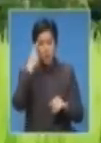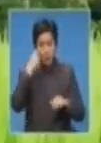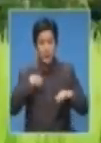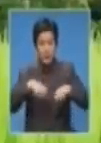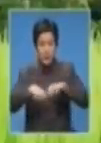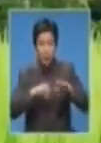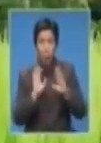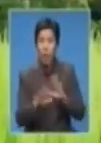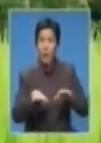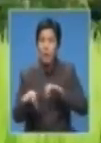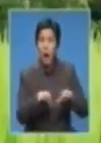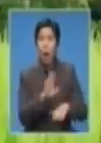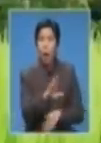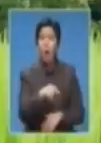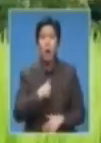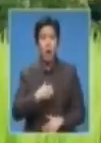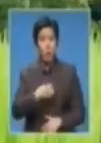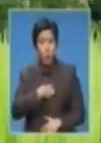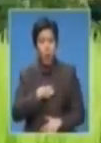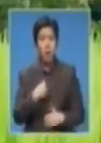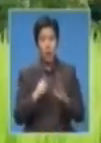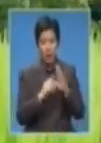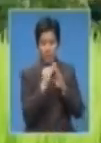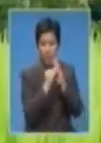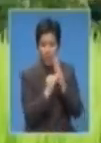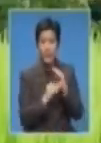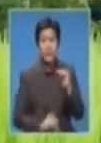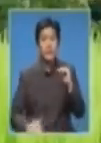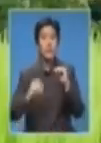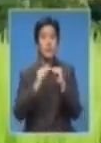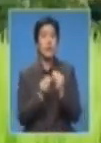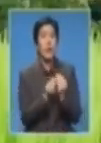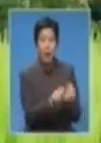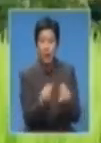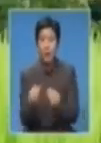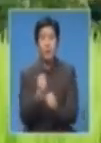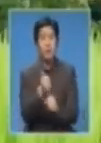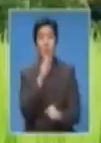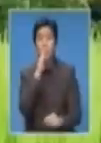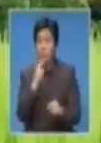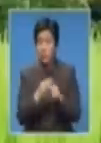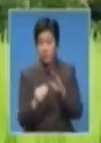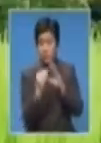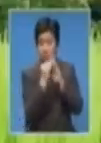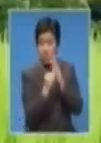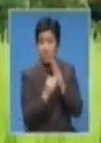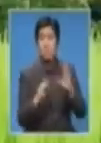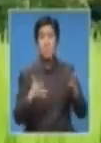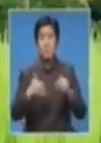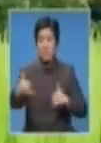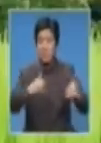จัดความต้องการของท่านได้และจัดการสนับสนุนหรือการสิทธิประโยชน์ให้กับท่านได้นะครับถ้าไม่มาขึ้นทะเบียนไม่มาติดต่อกันเล